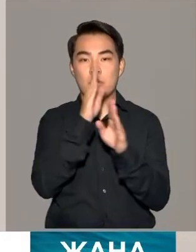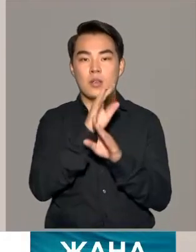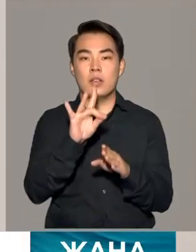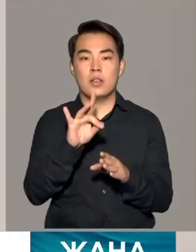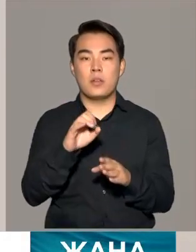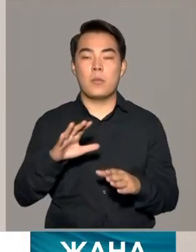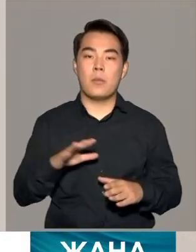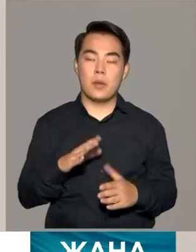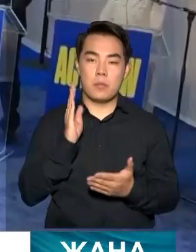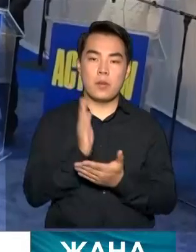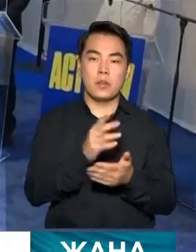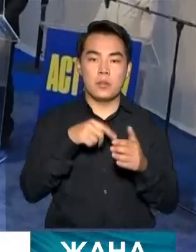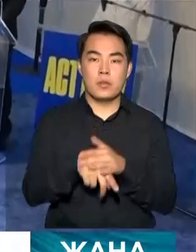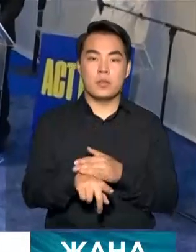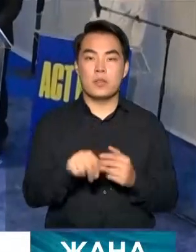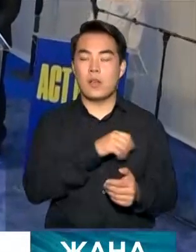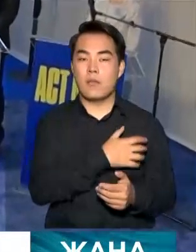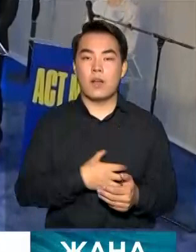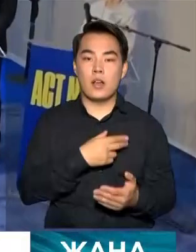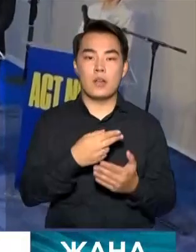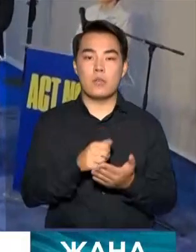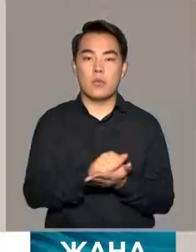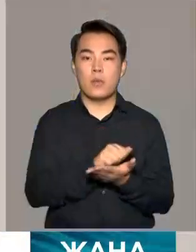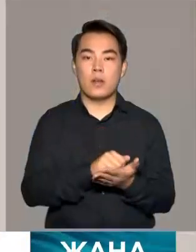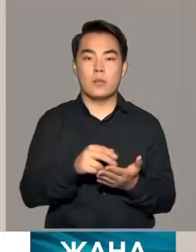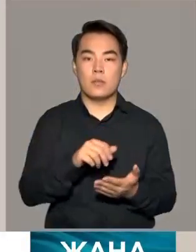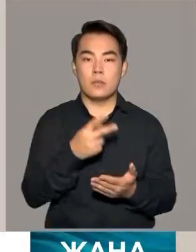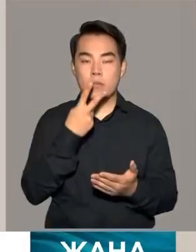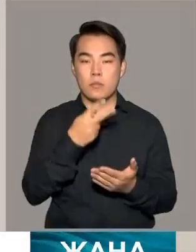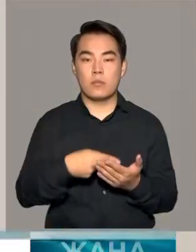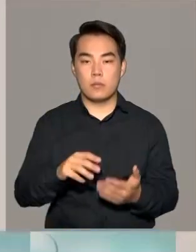ресурстарға бай. Бүгін біз маңызды құжатты бекіттік.